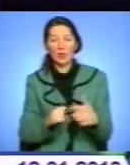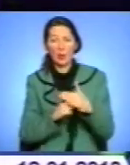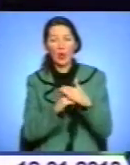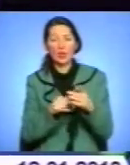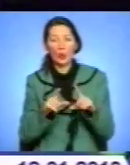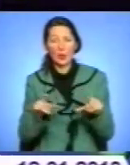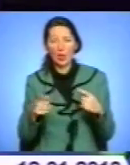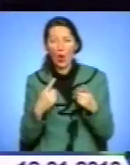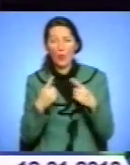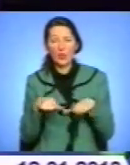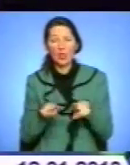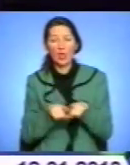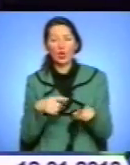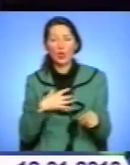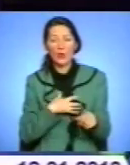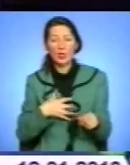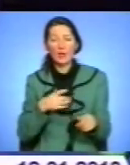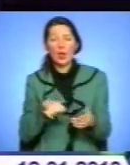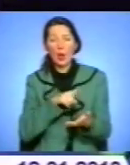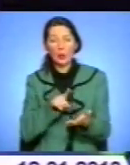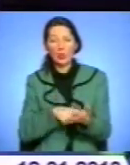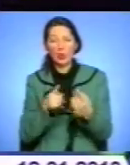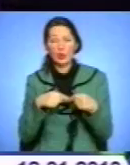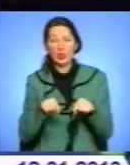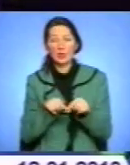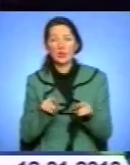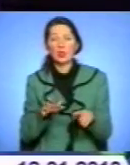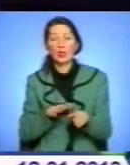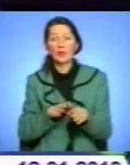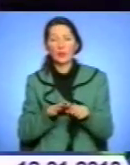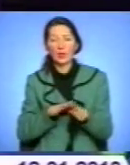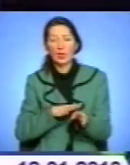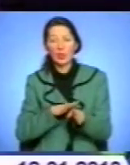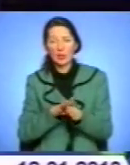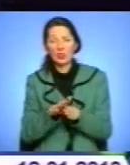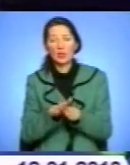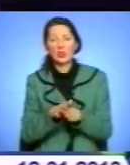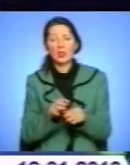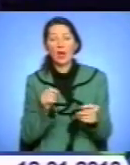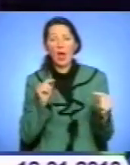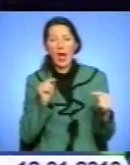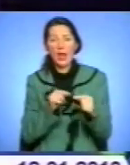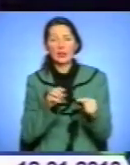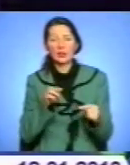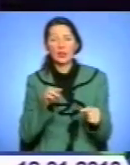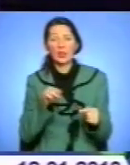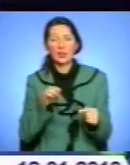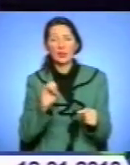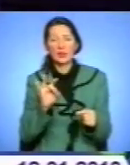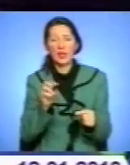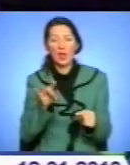також актуальні питання організації та здійснення антитерористичної діяльності в Україні у зв'язку з введенням в дію